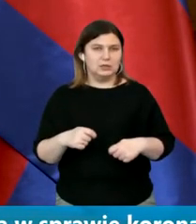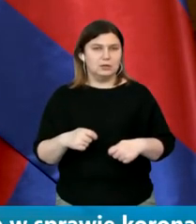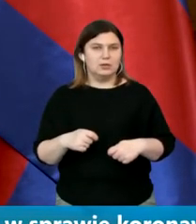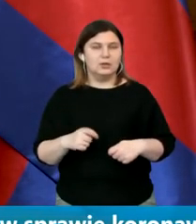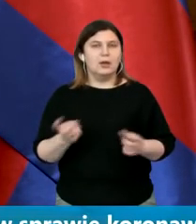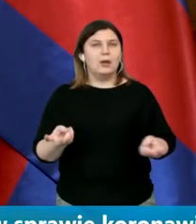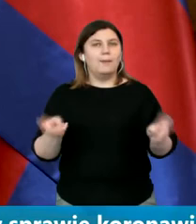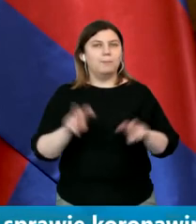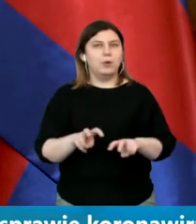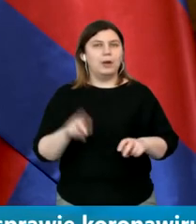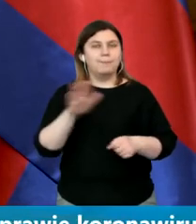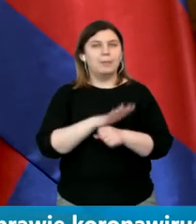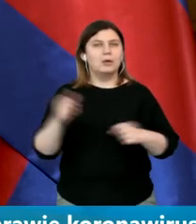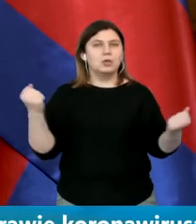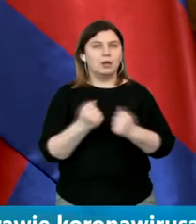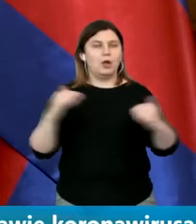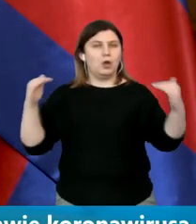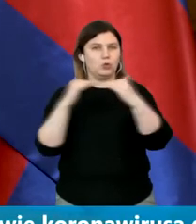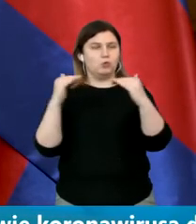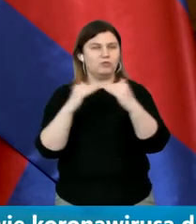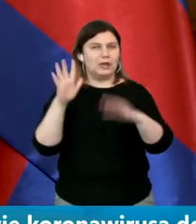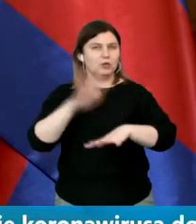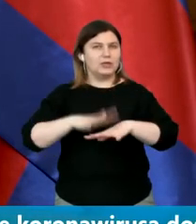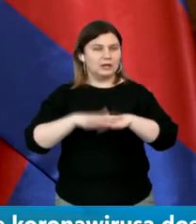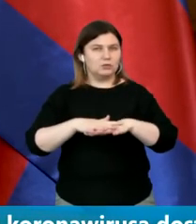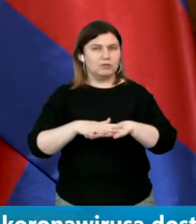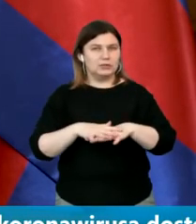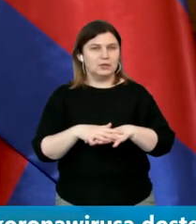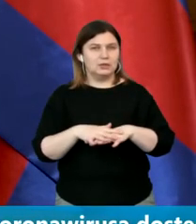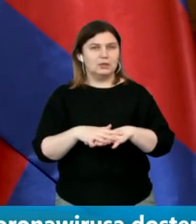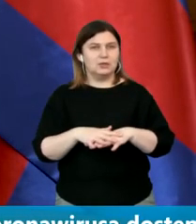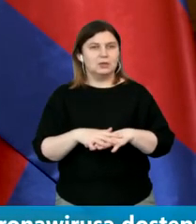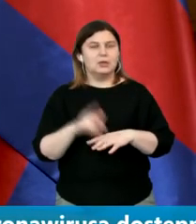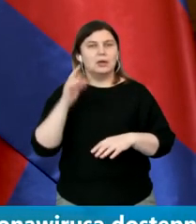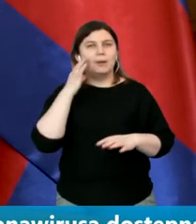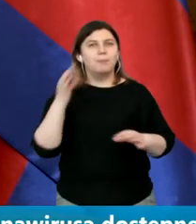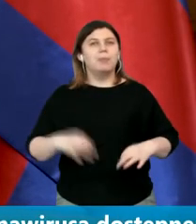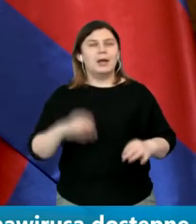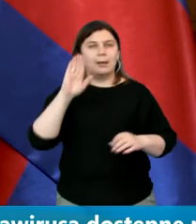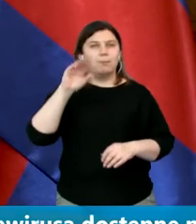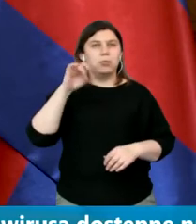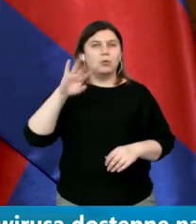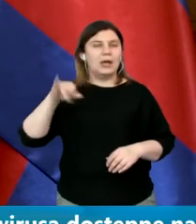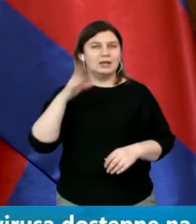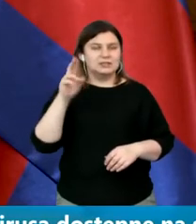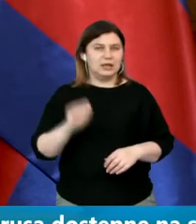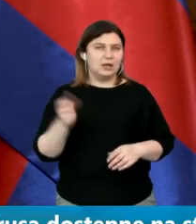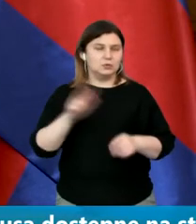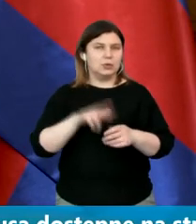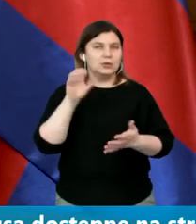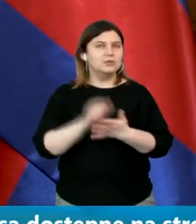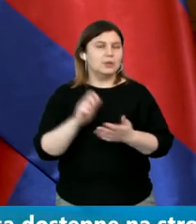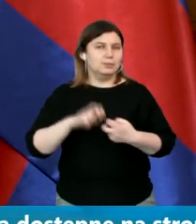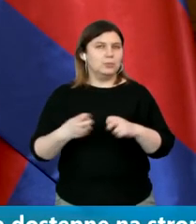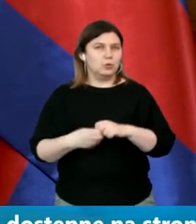powstało stanowisko pełnomocnika do spraw równego traktowania i Pani profesor Beata Bugajska, która będzie się zajmowała tą